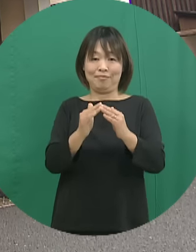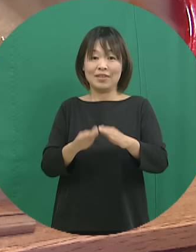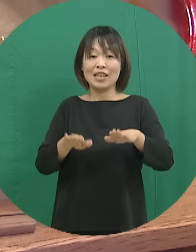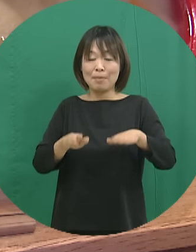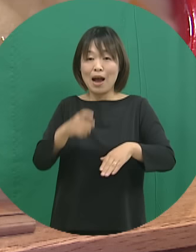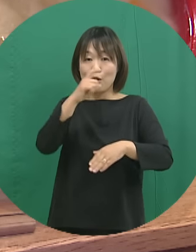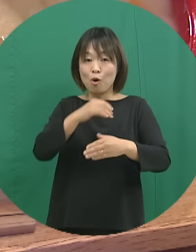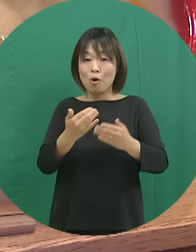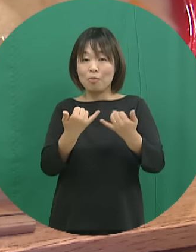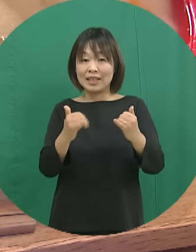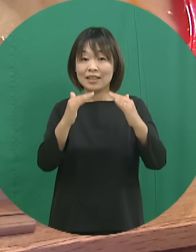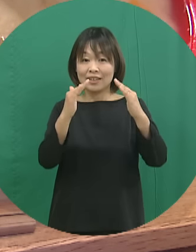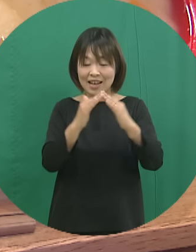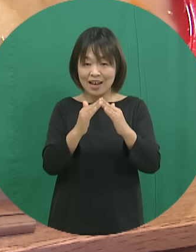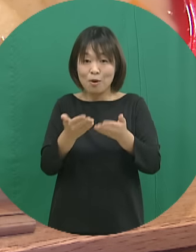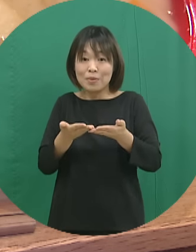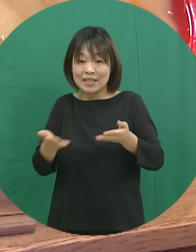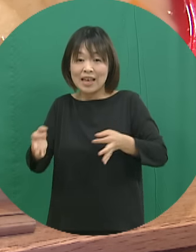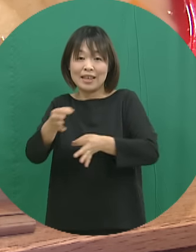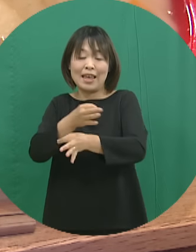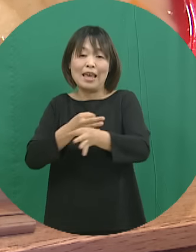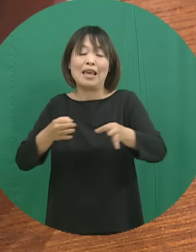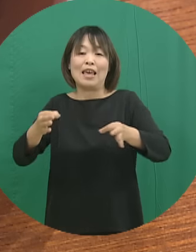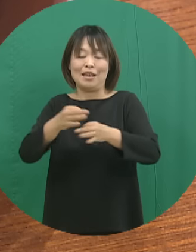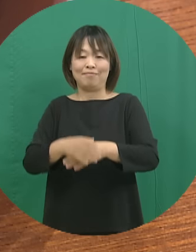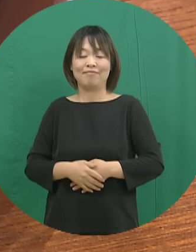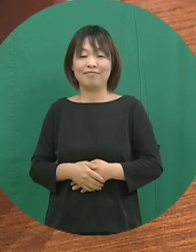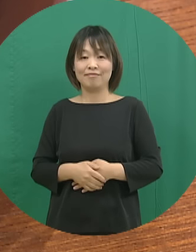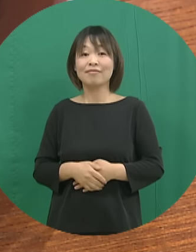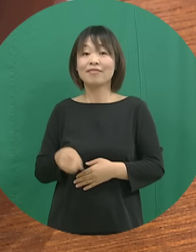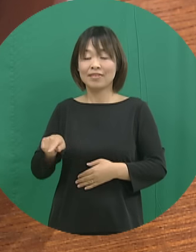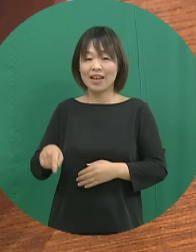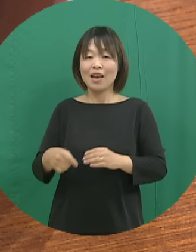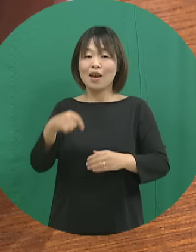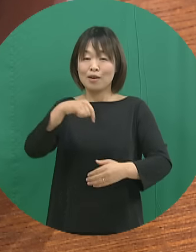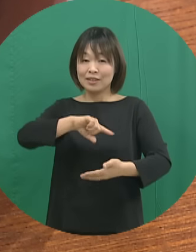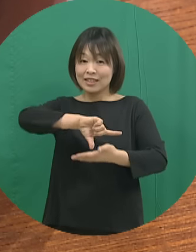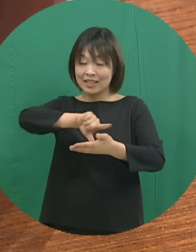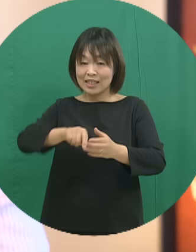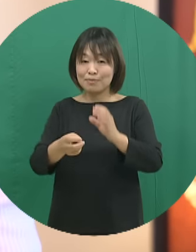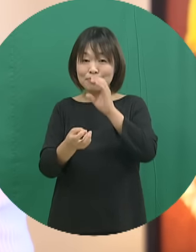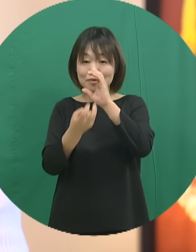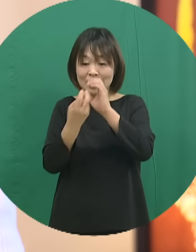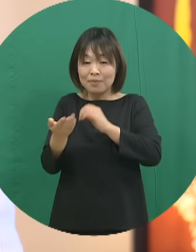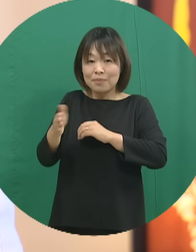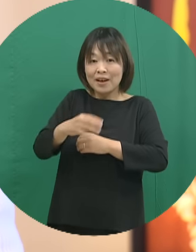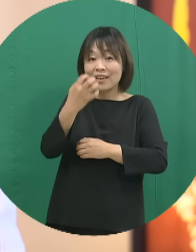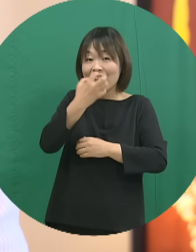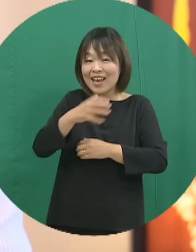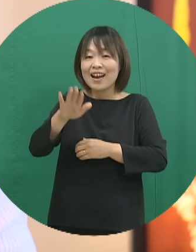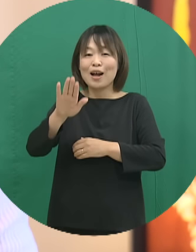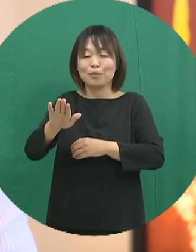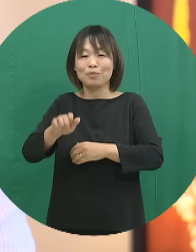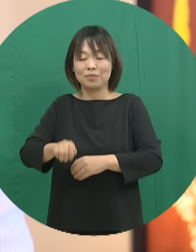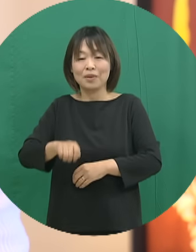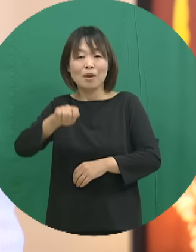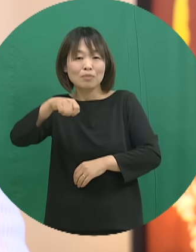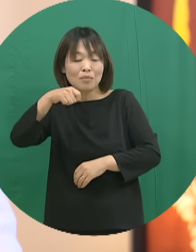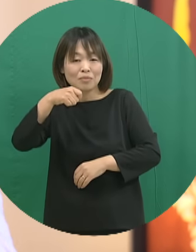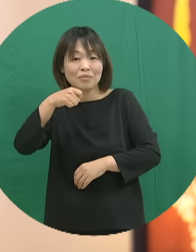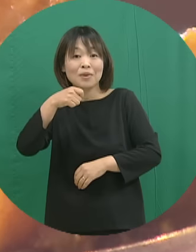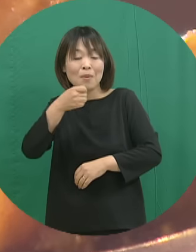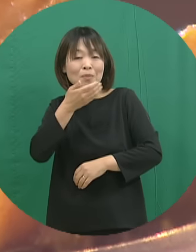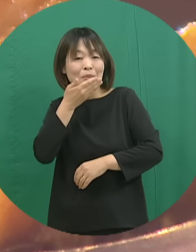ストハウス&バー内子バレを経営。ここで内子豚を使ったランチをいただくことに。